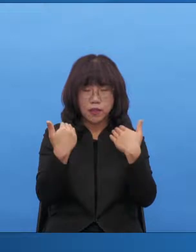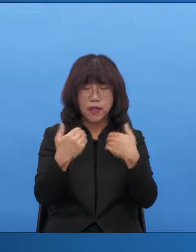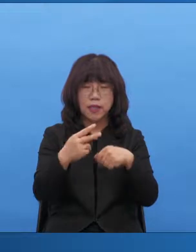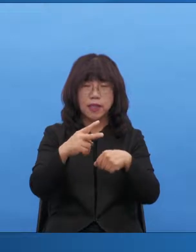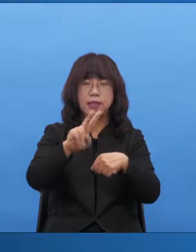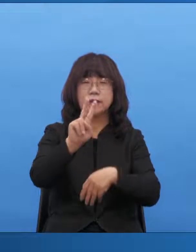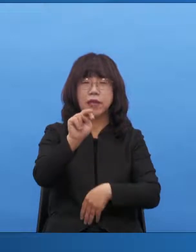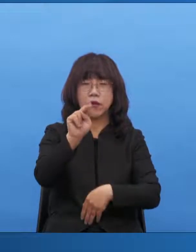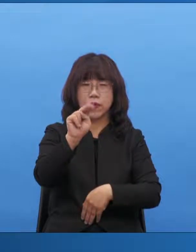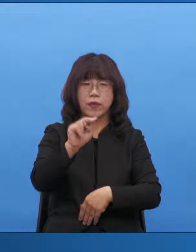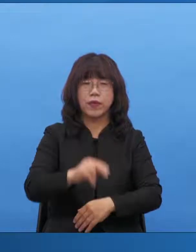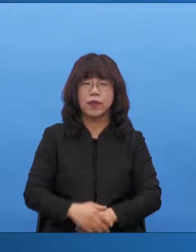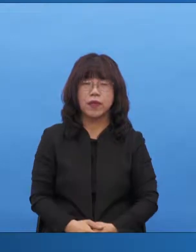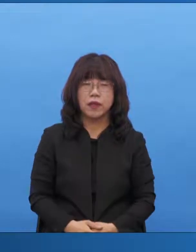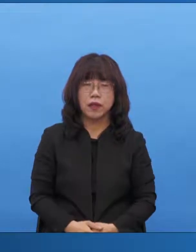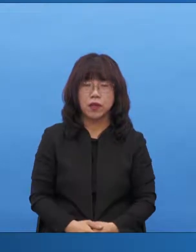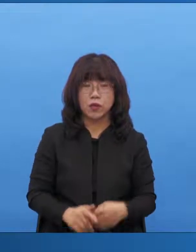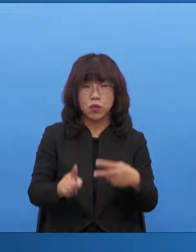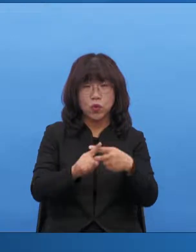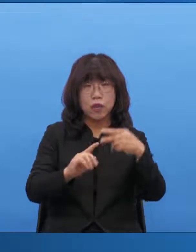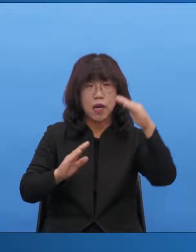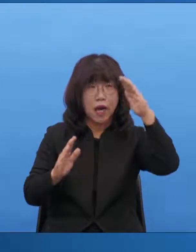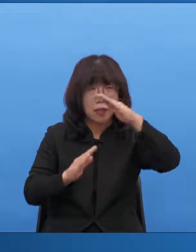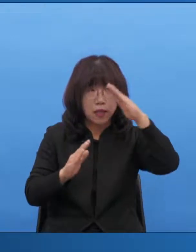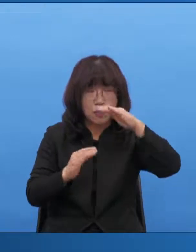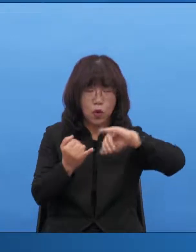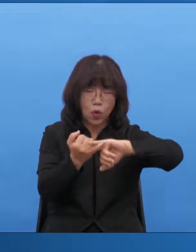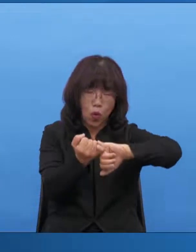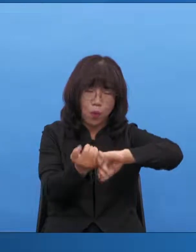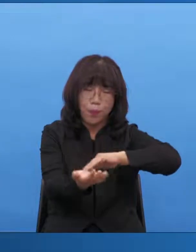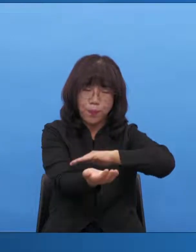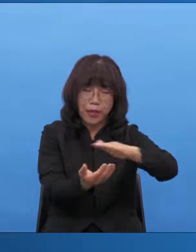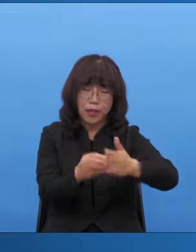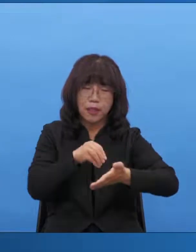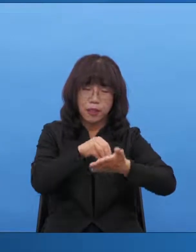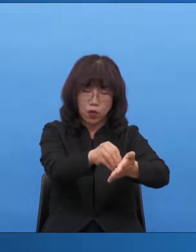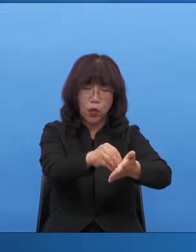합니다. 단 초등학생은 반드시 사전 등록을 해야 합니다.